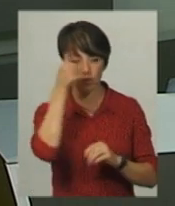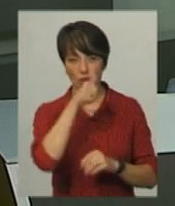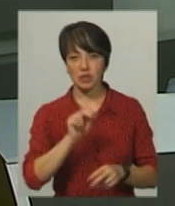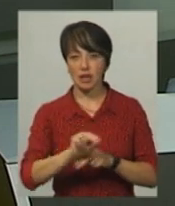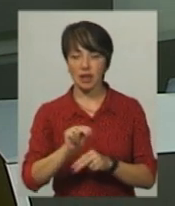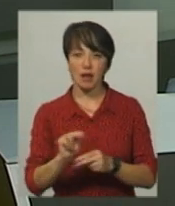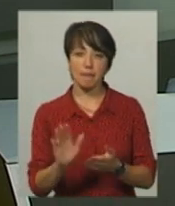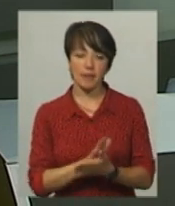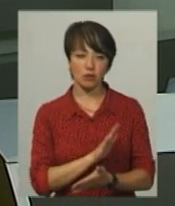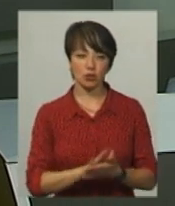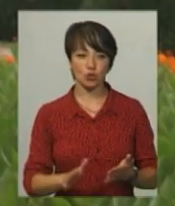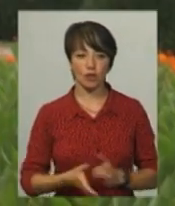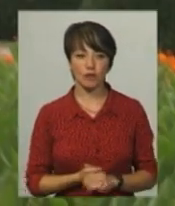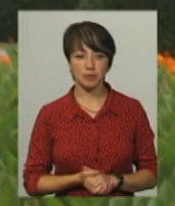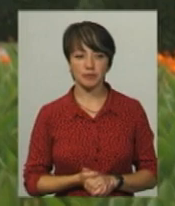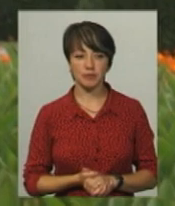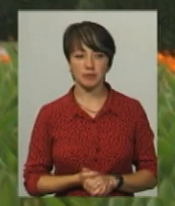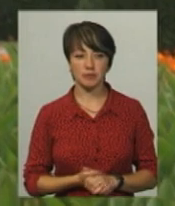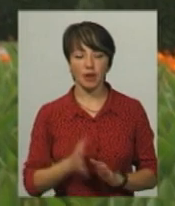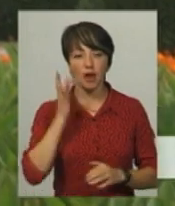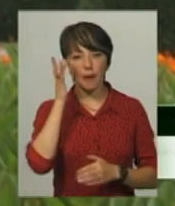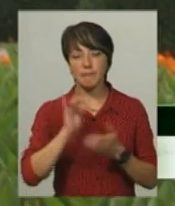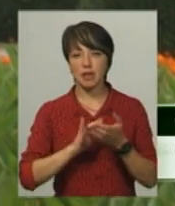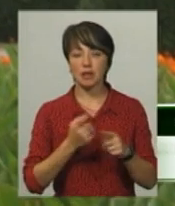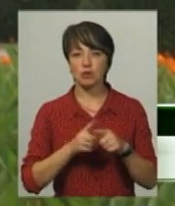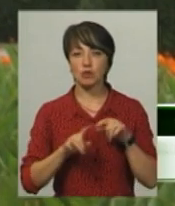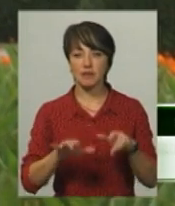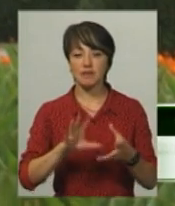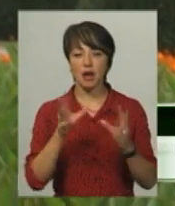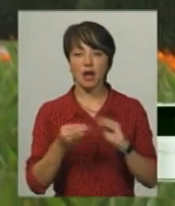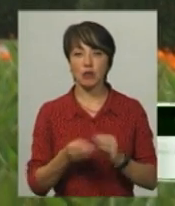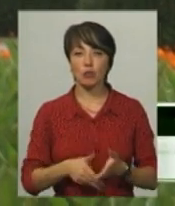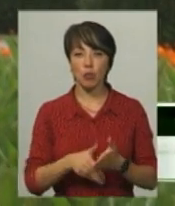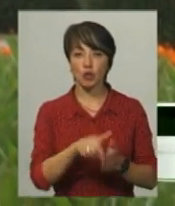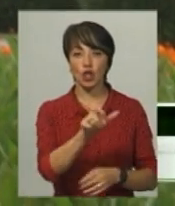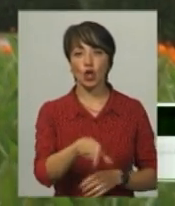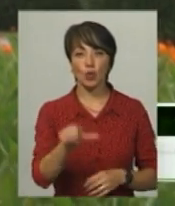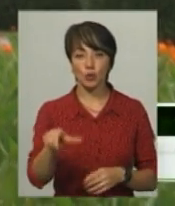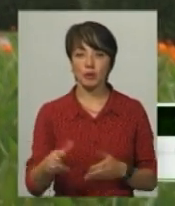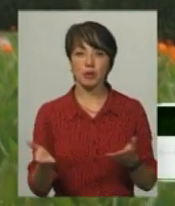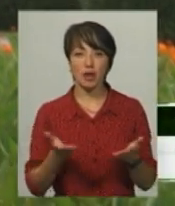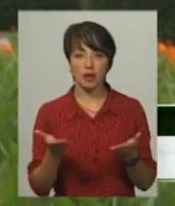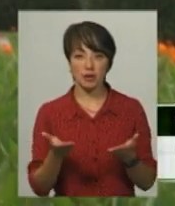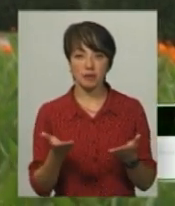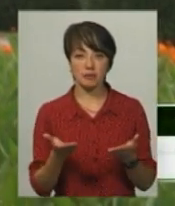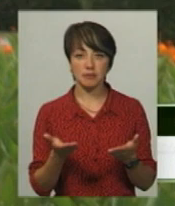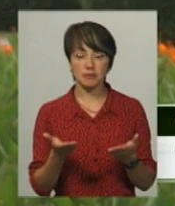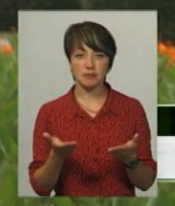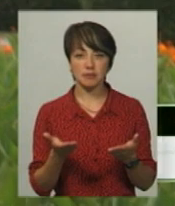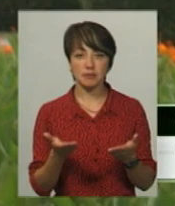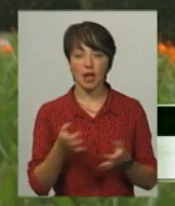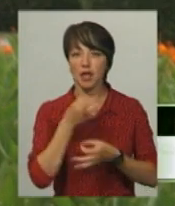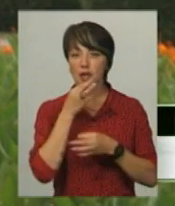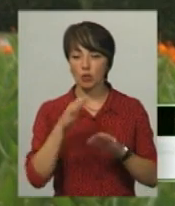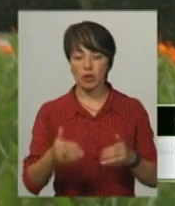Заняття безкоштовні. Мета цього заходу – взагалі допомогти людям, які, ну я не знаю, на